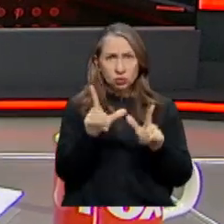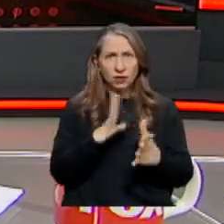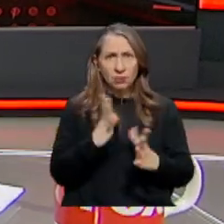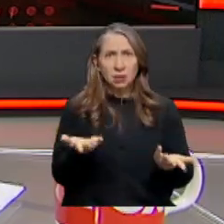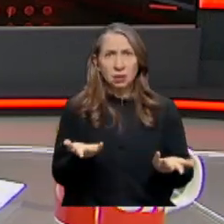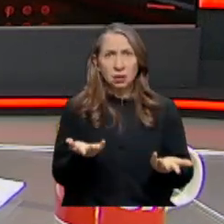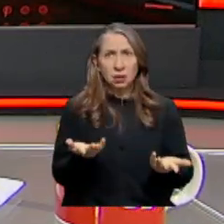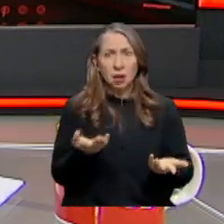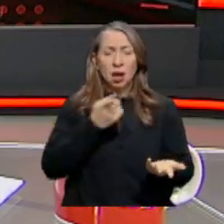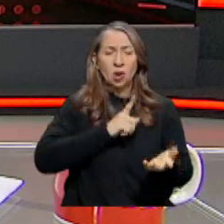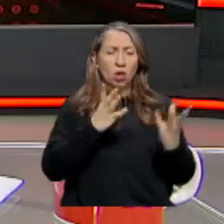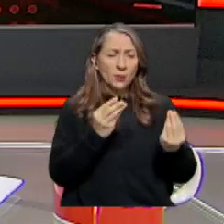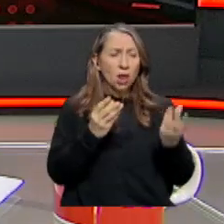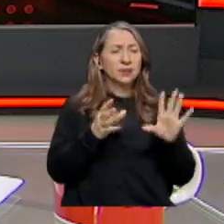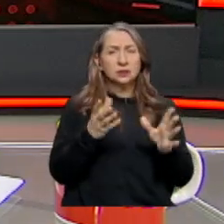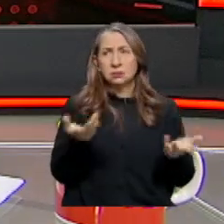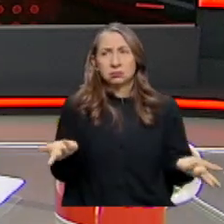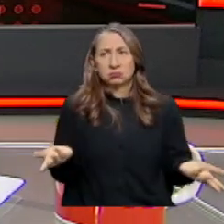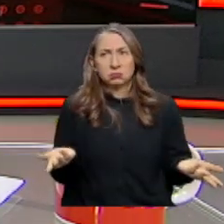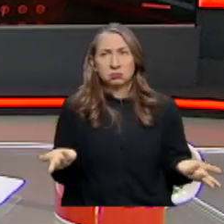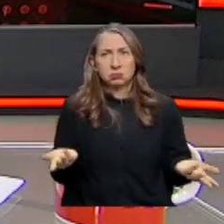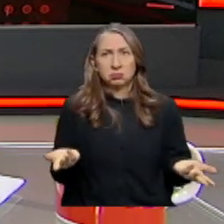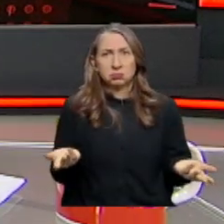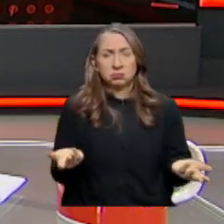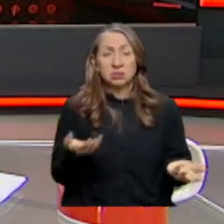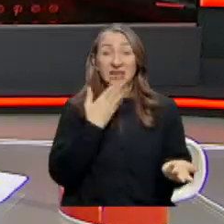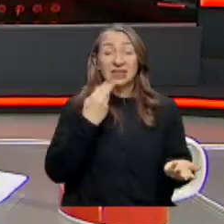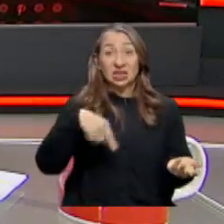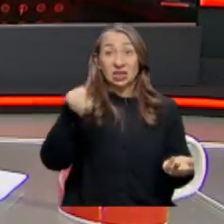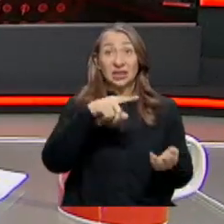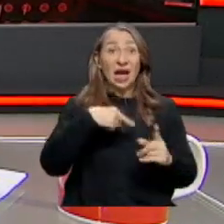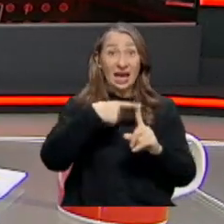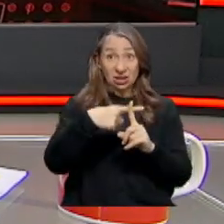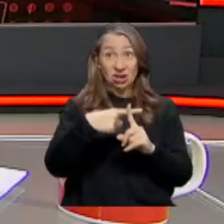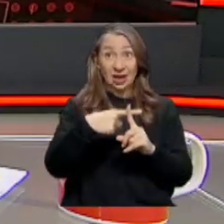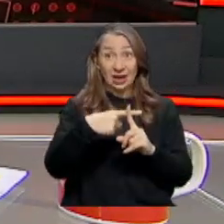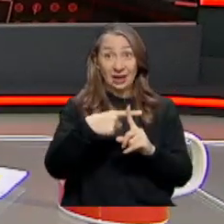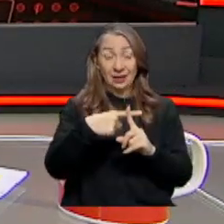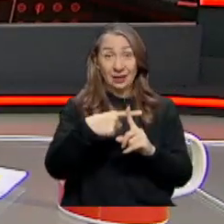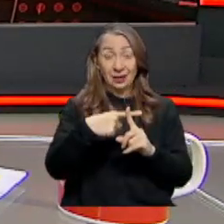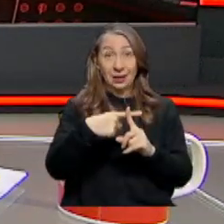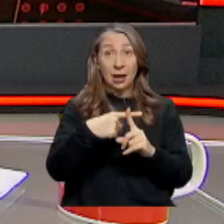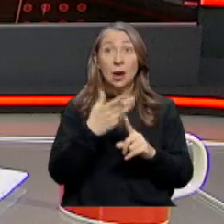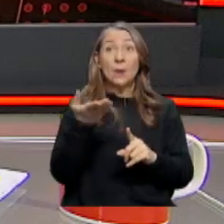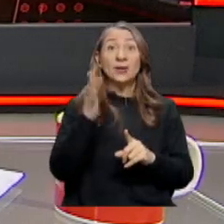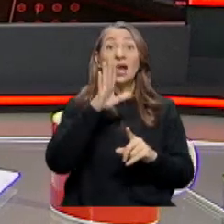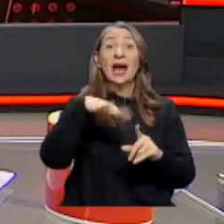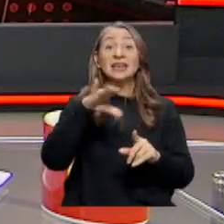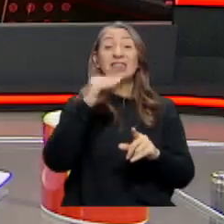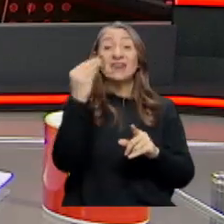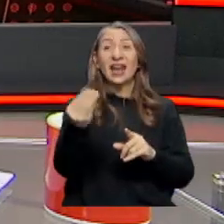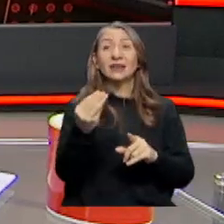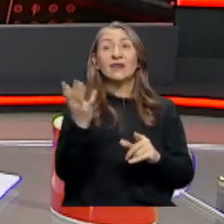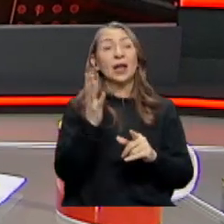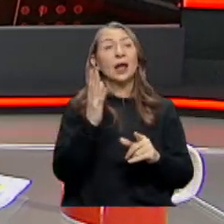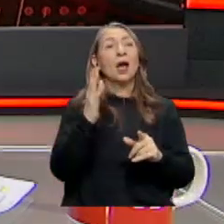mı? Aday olabilirdi, olamazdı falan. Gençlere de ayrıca başka herkese tanınan,